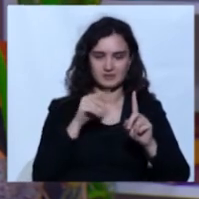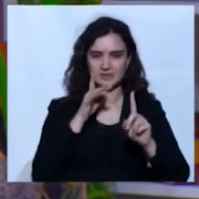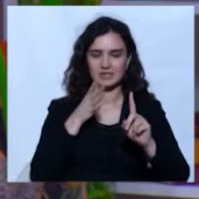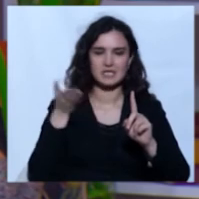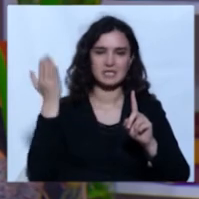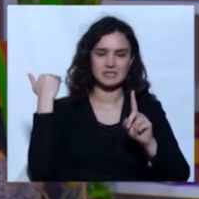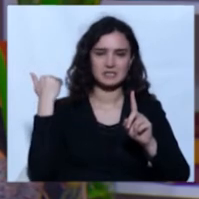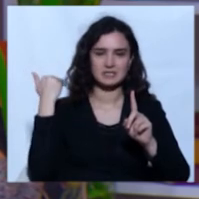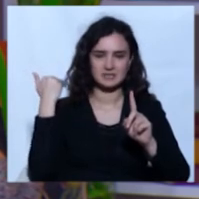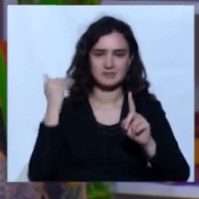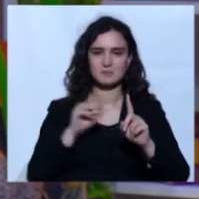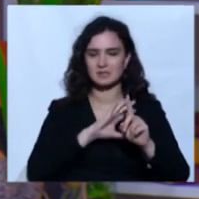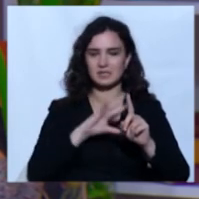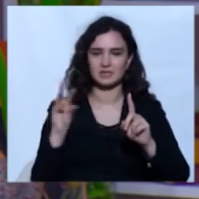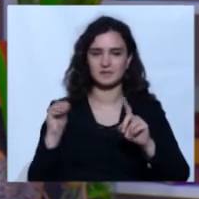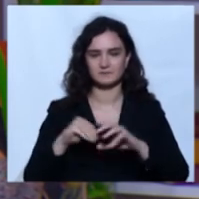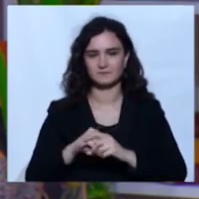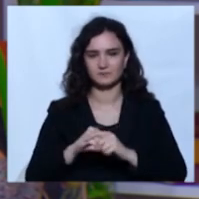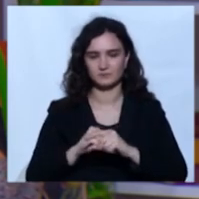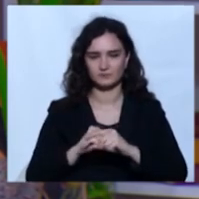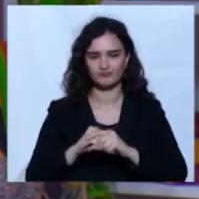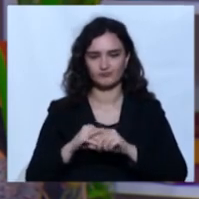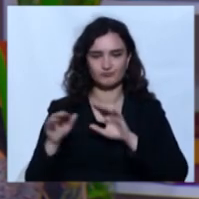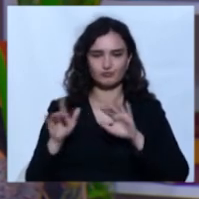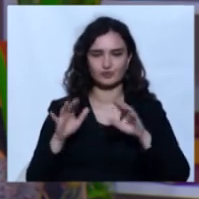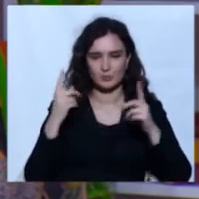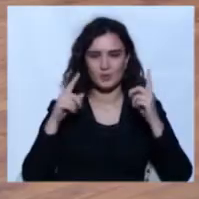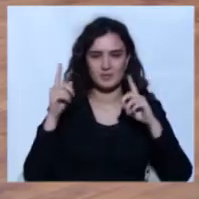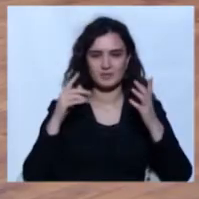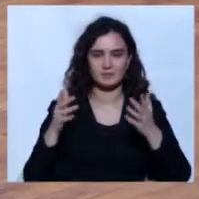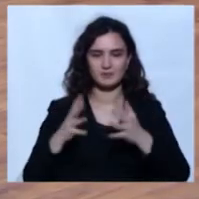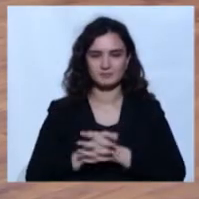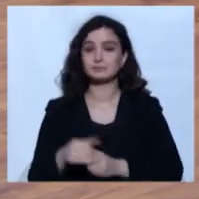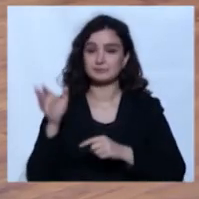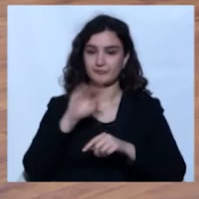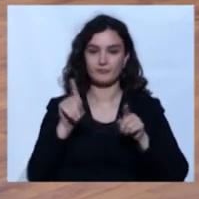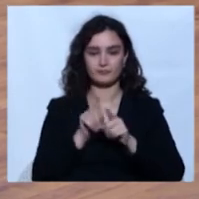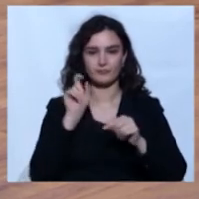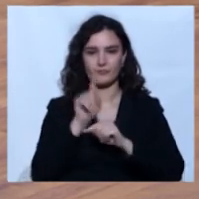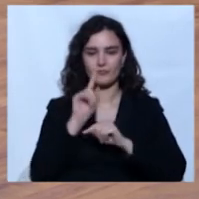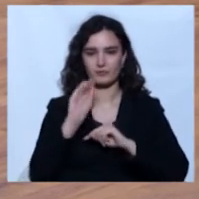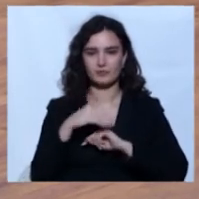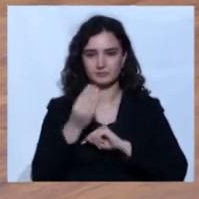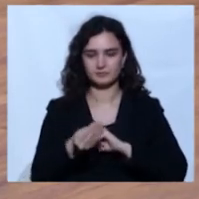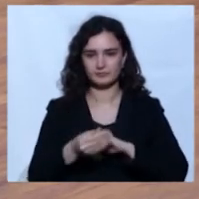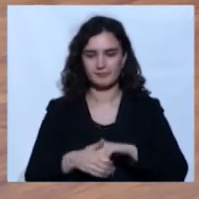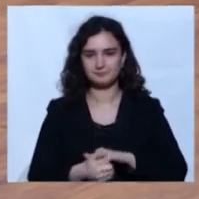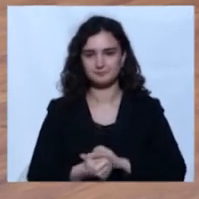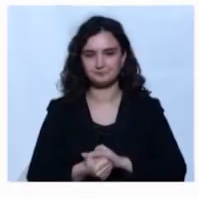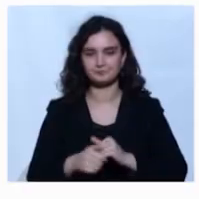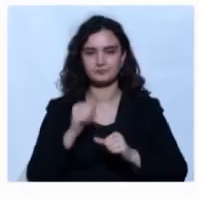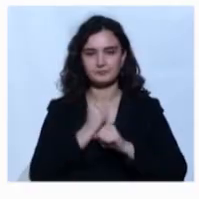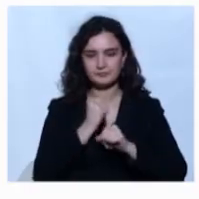რენესანსის ეპოქის მთელი შემოქმედება. მოდით ასეთ დავალებას მოგცემთ.